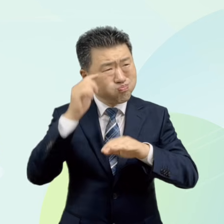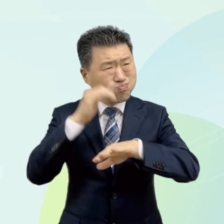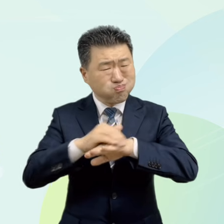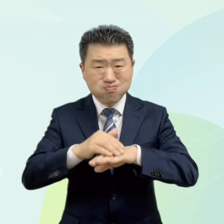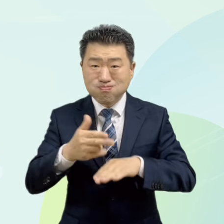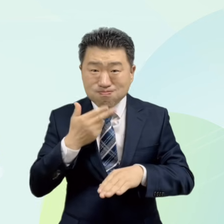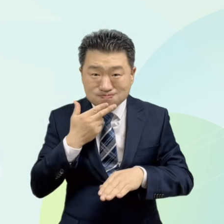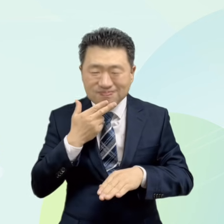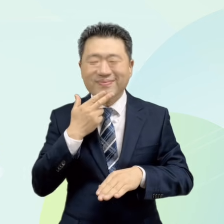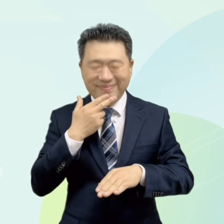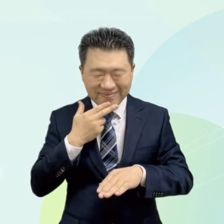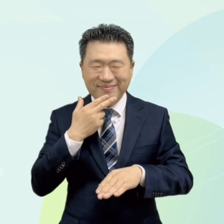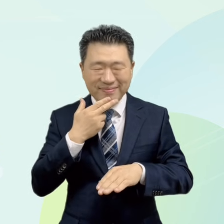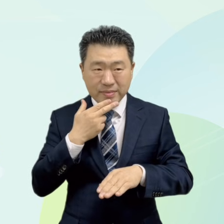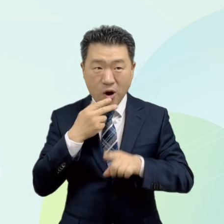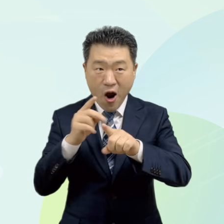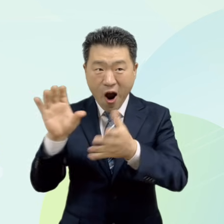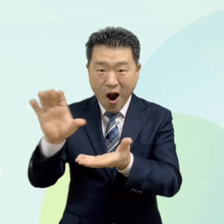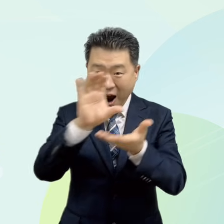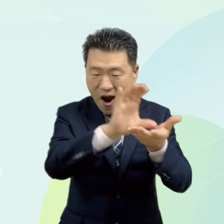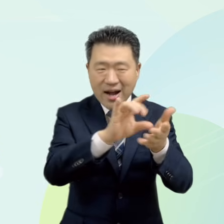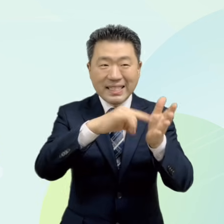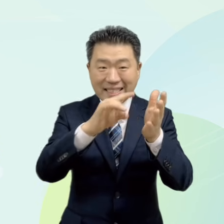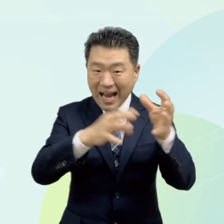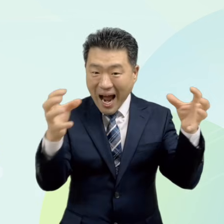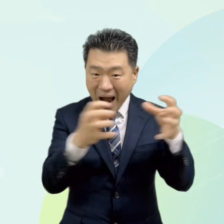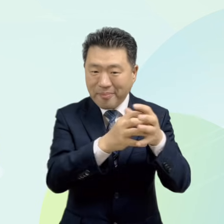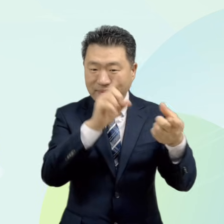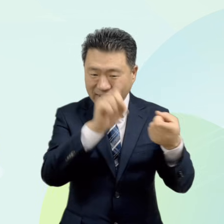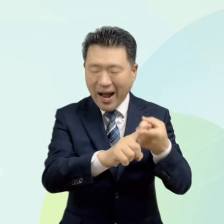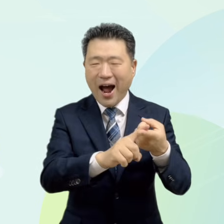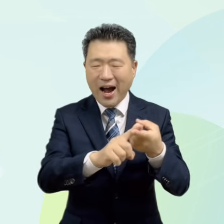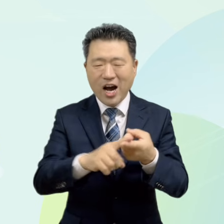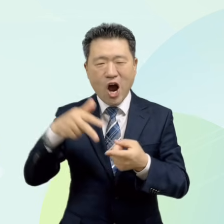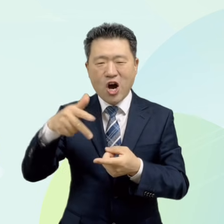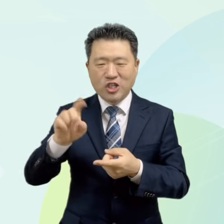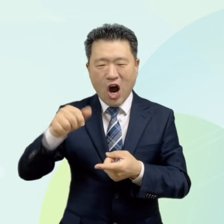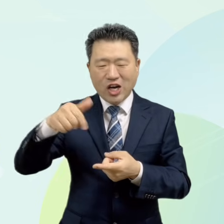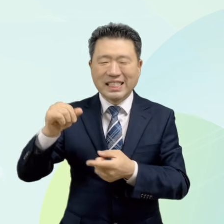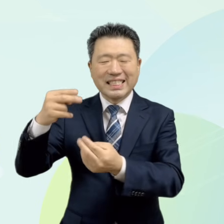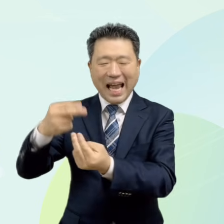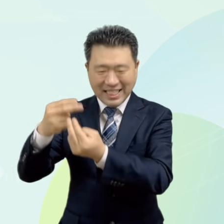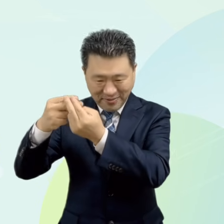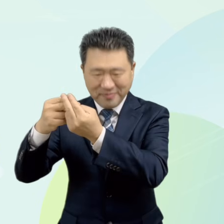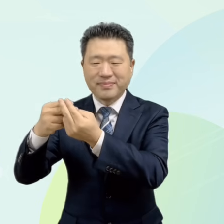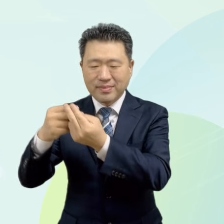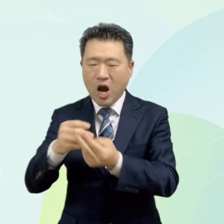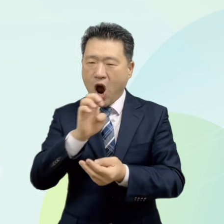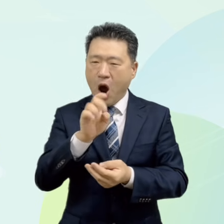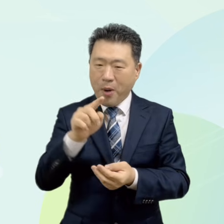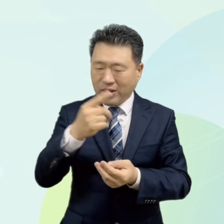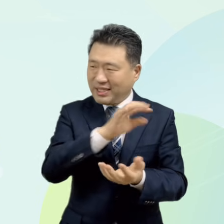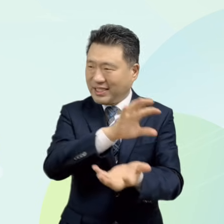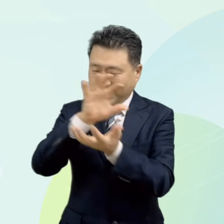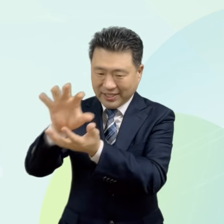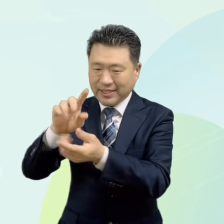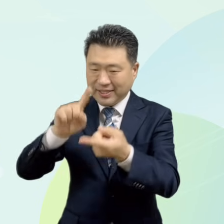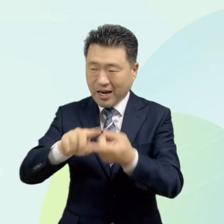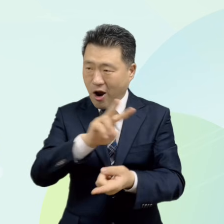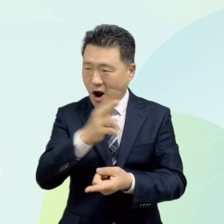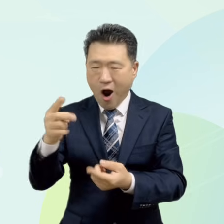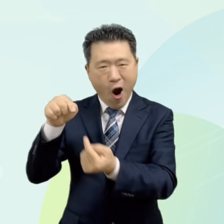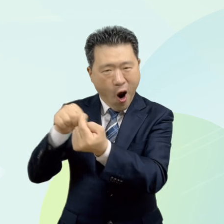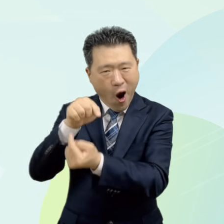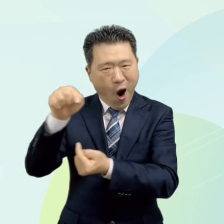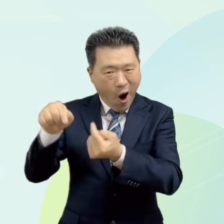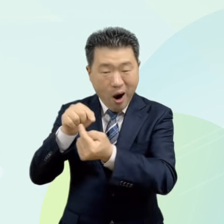계획이 없다면 이연된 퇴직소득세와 함께 정기예금이나 펀드 등 퇴직연금 전용 상품으로